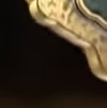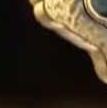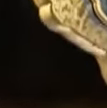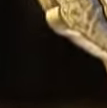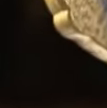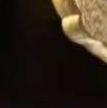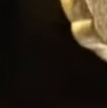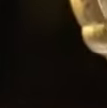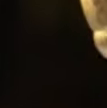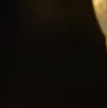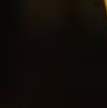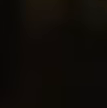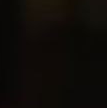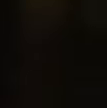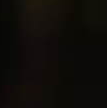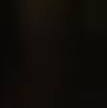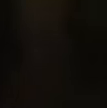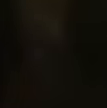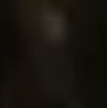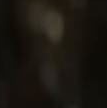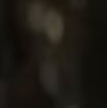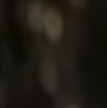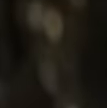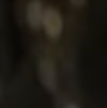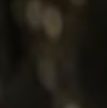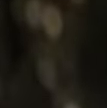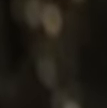أهل الذكر إن